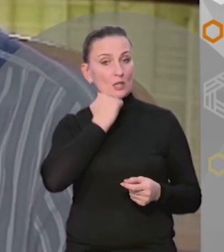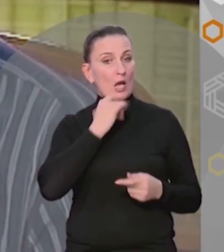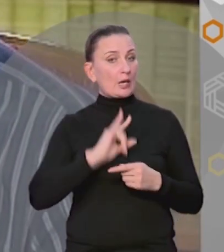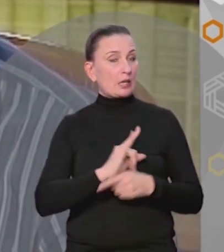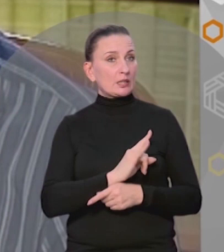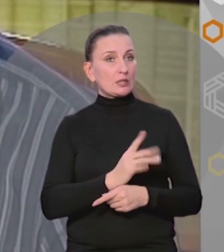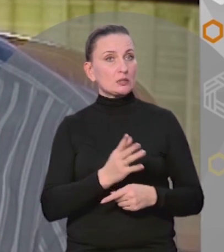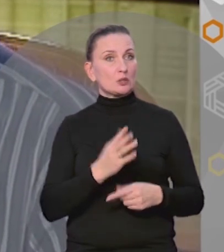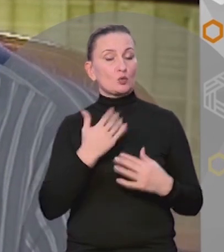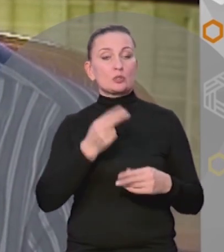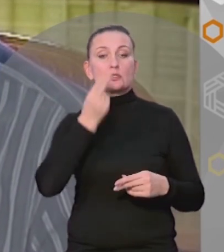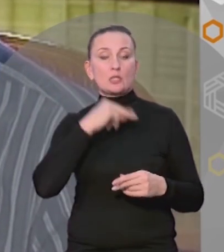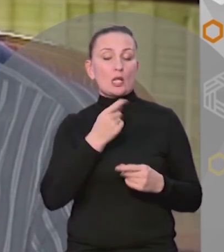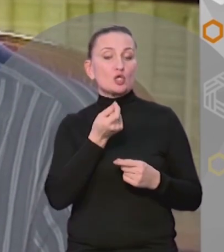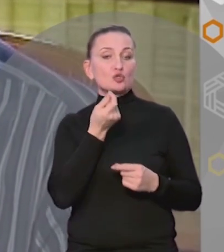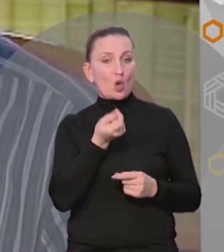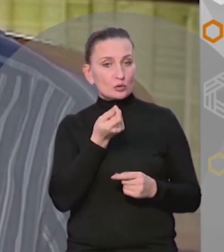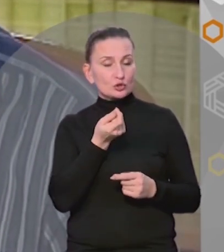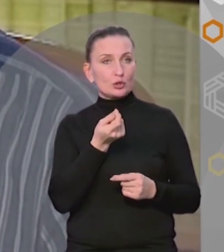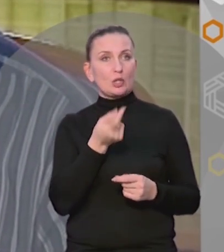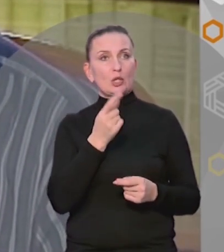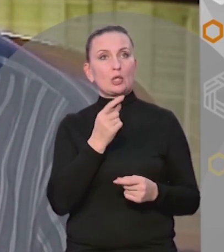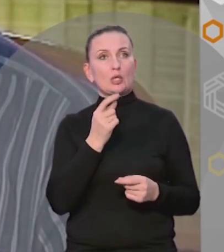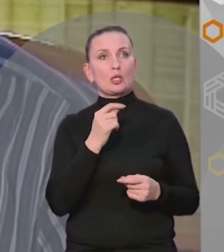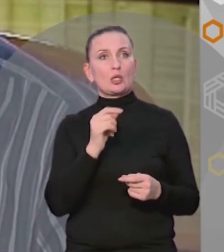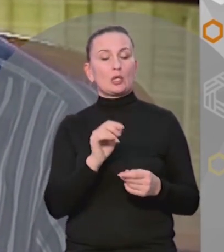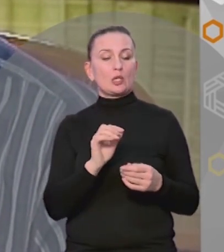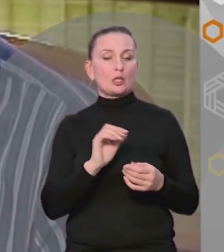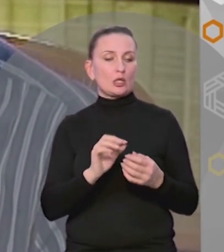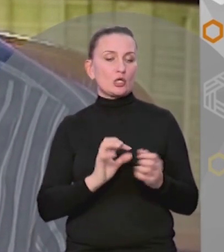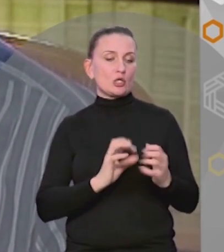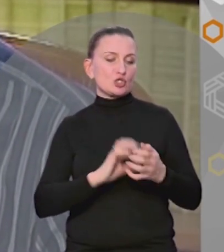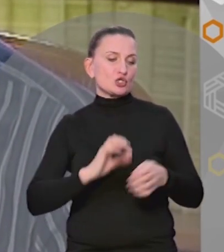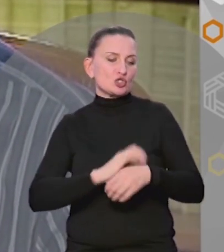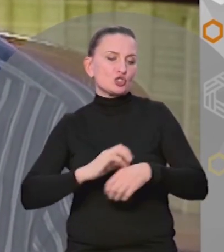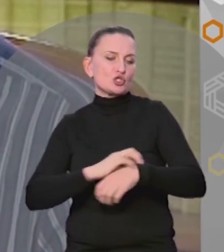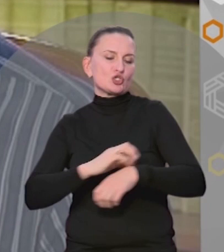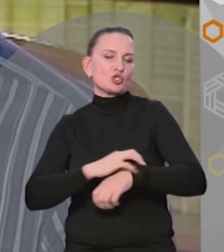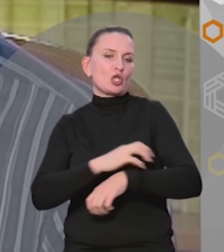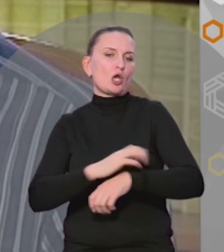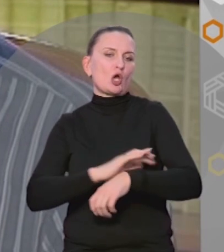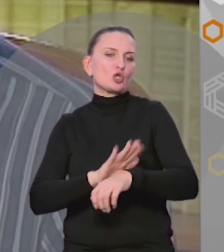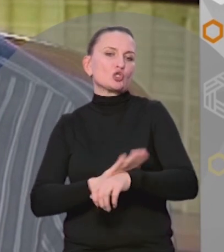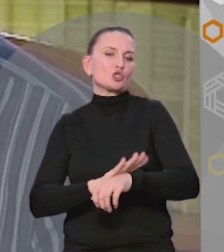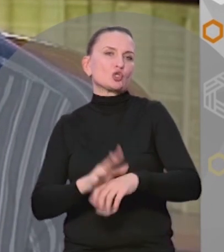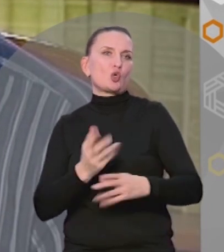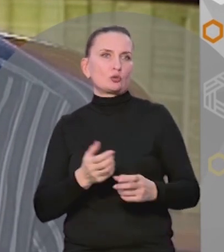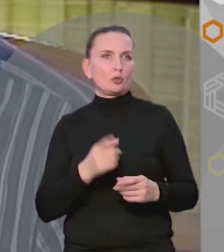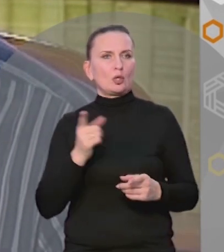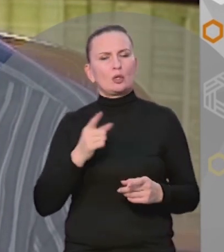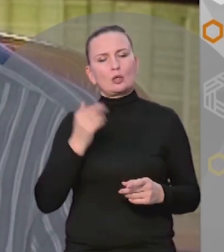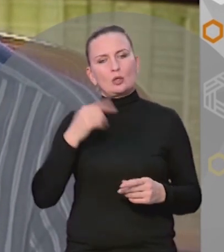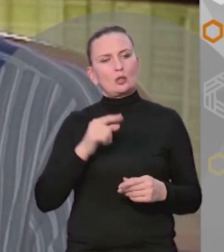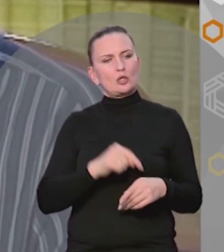Старая крыса уже съела зернышко и теперь чистила коготками шерстку. Слова штурвала не